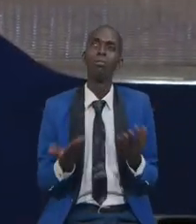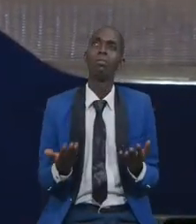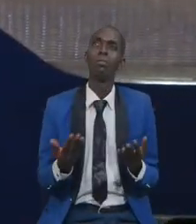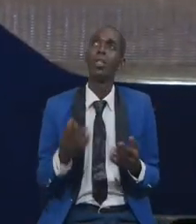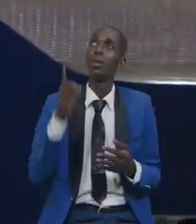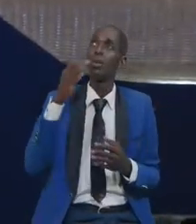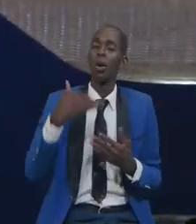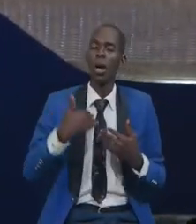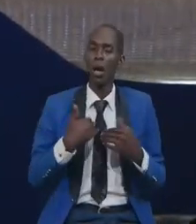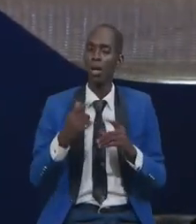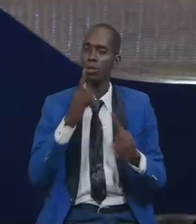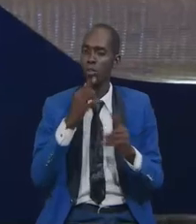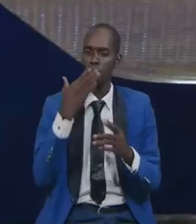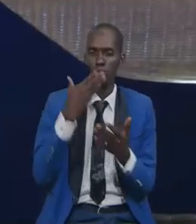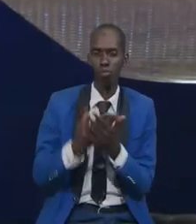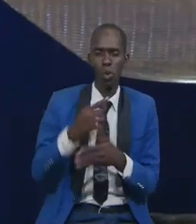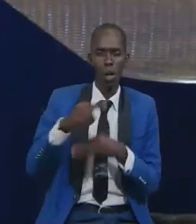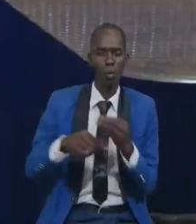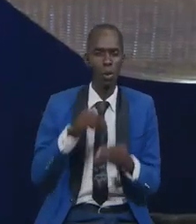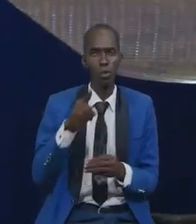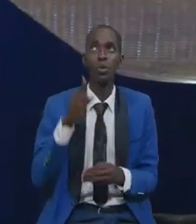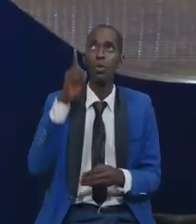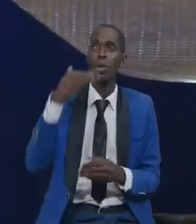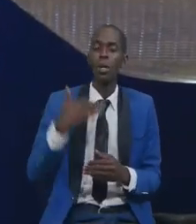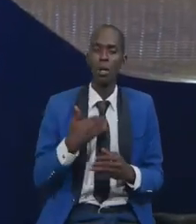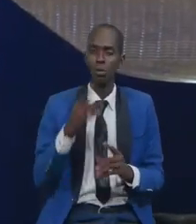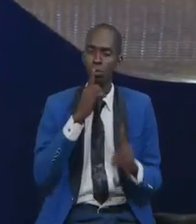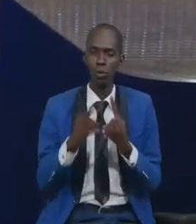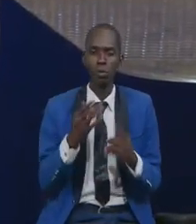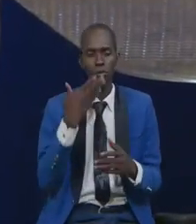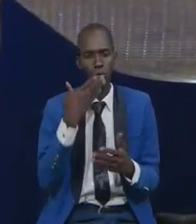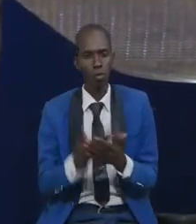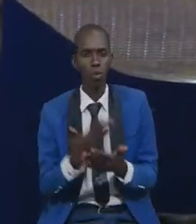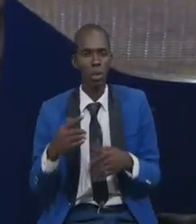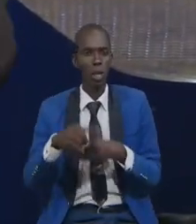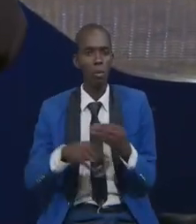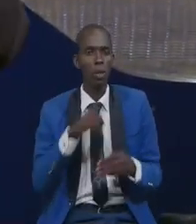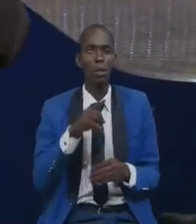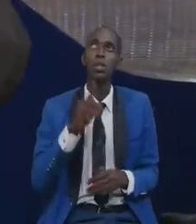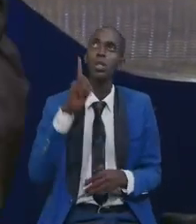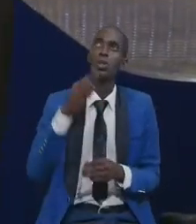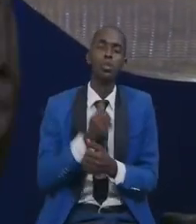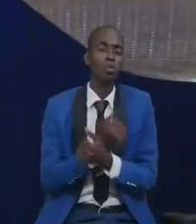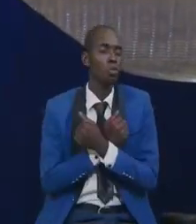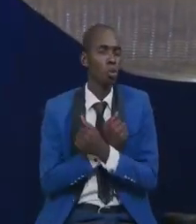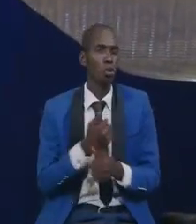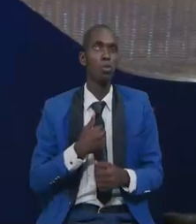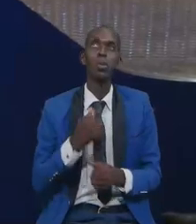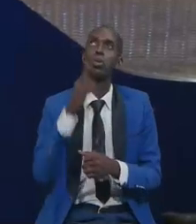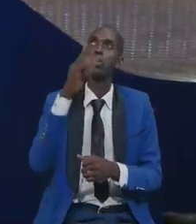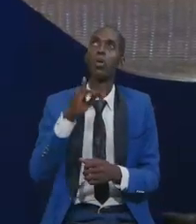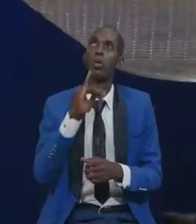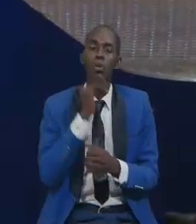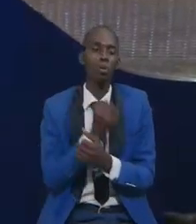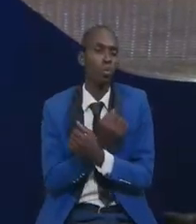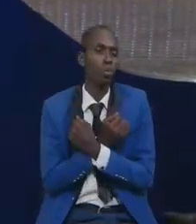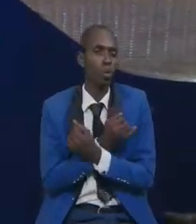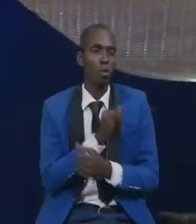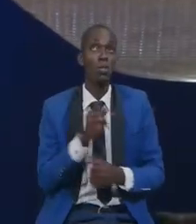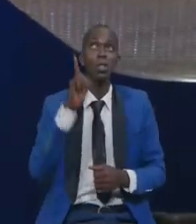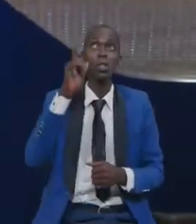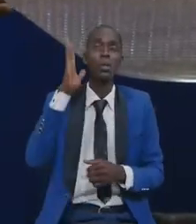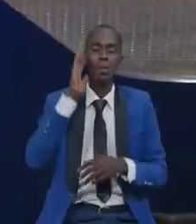nous, Dieu a parlé bien de nous, Dieu a prévu de bonnes choses pour nous, il m'aime et Dieu est amour, et il va me faire ci, il va me faire ça,